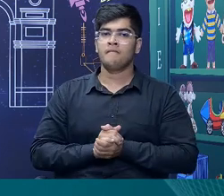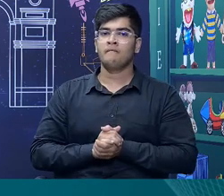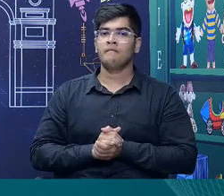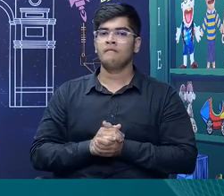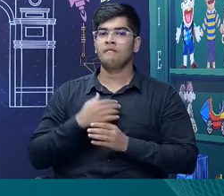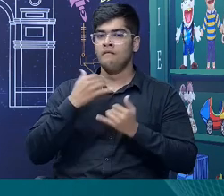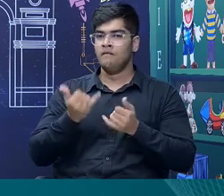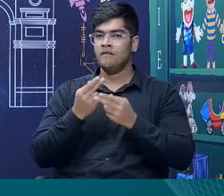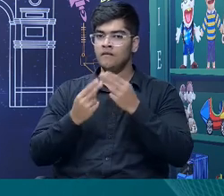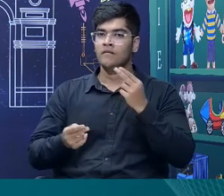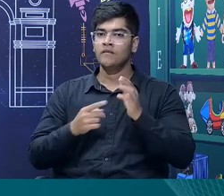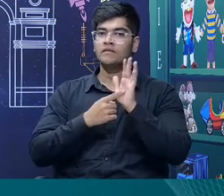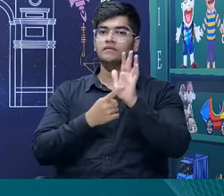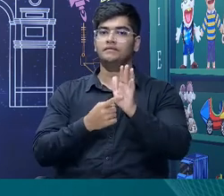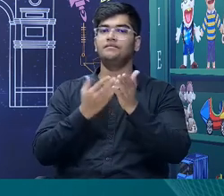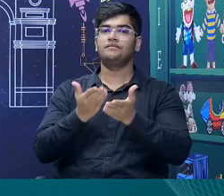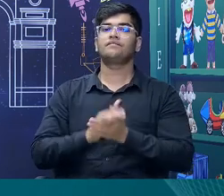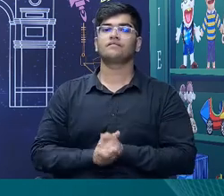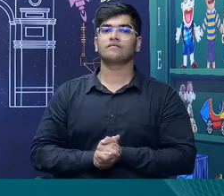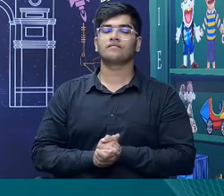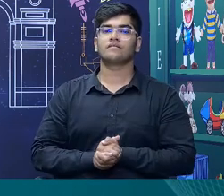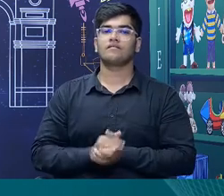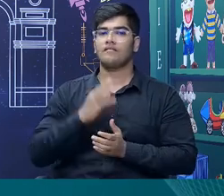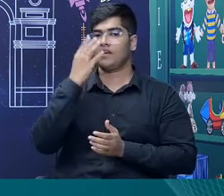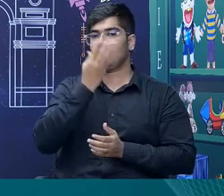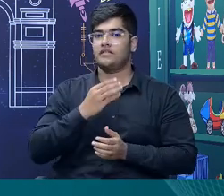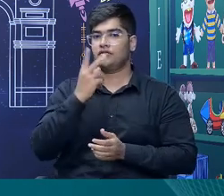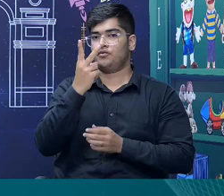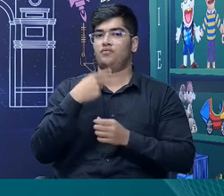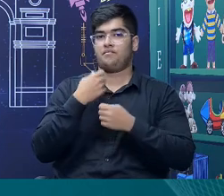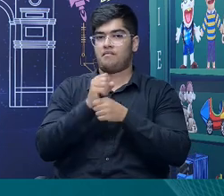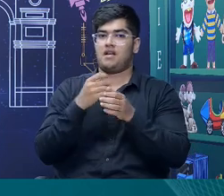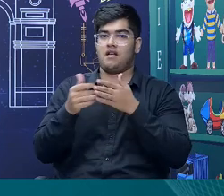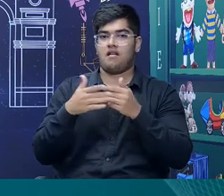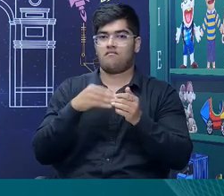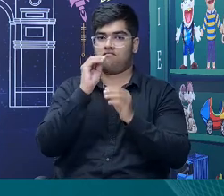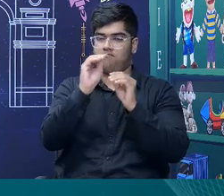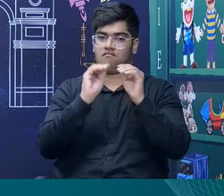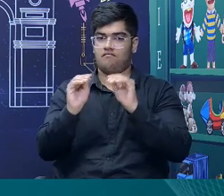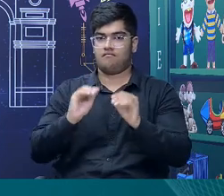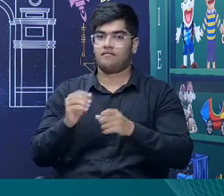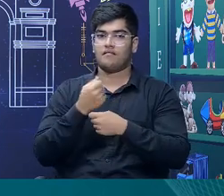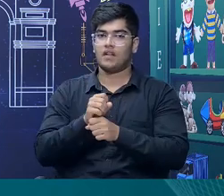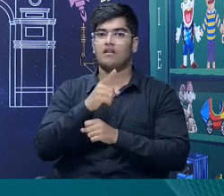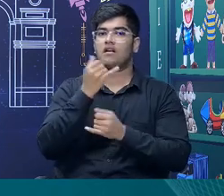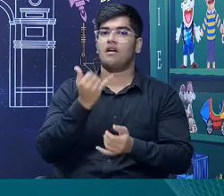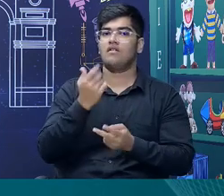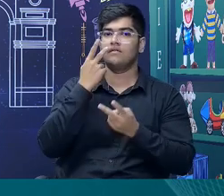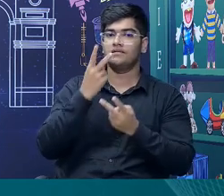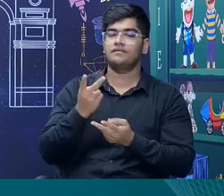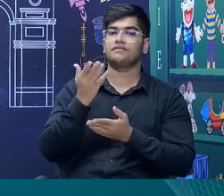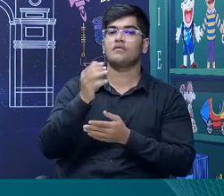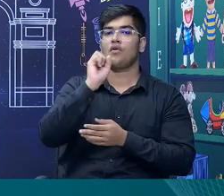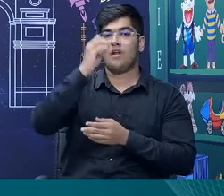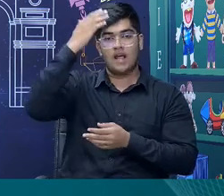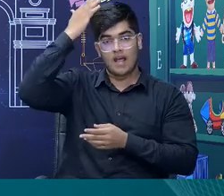दिखाऊंगी मैंने क्ले से बनाया है दो गणेश जी की मूर्ति और इसमें आप देख सकते हैं जैसे उनका